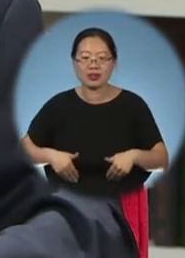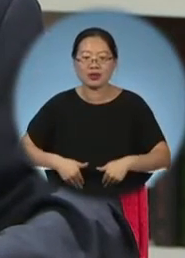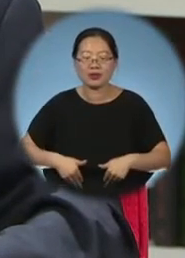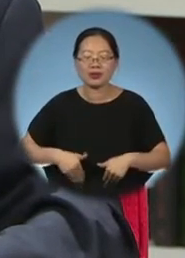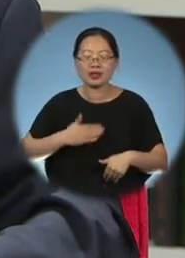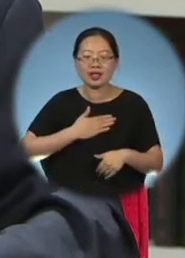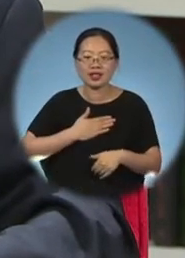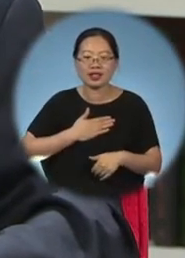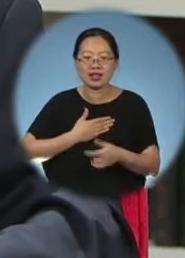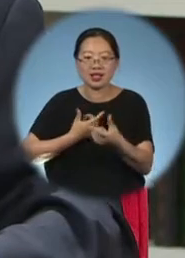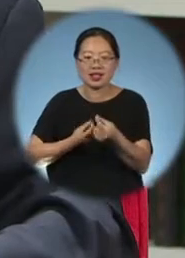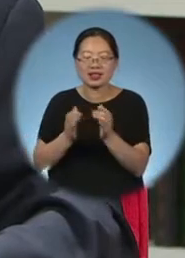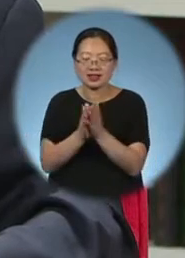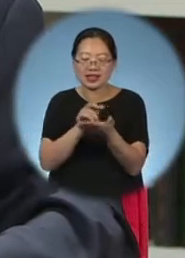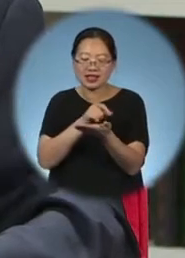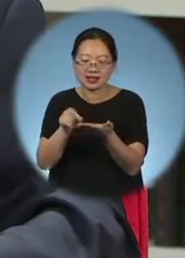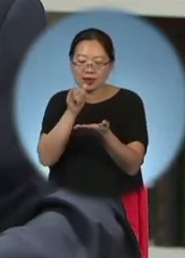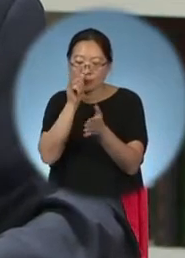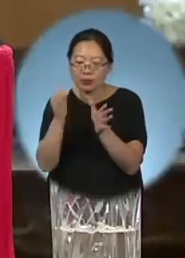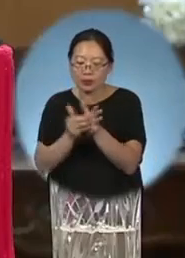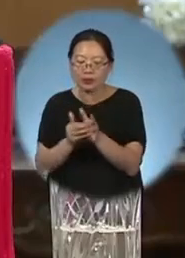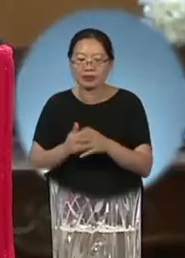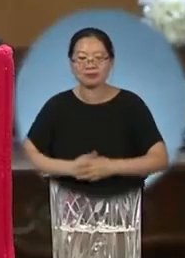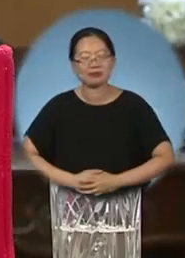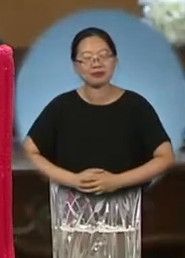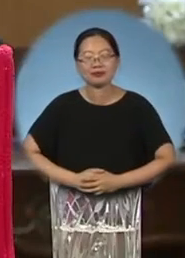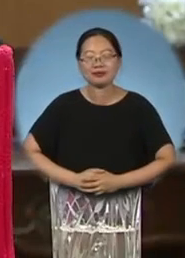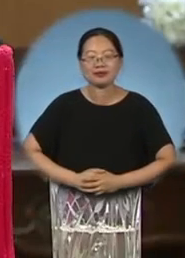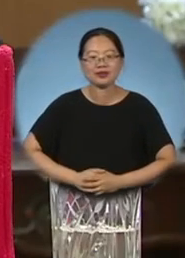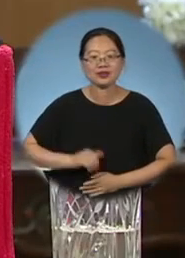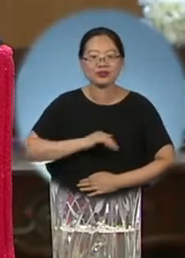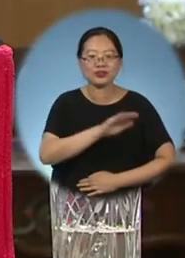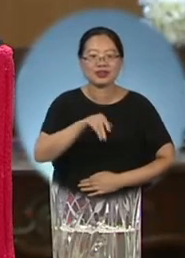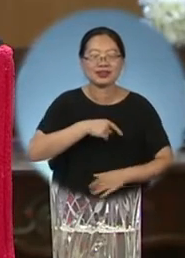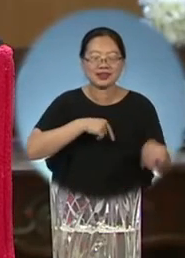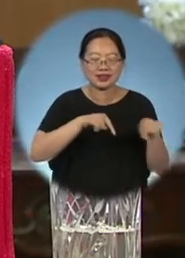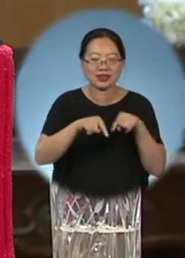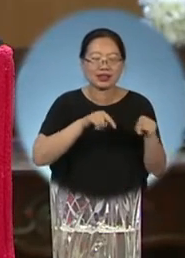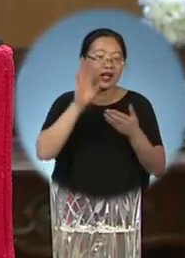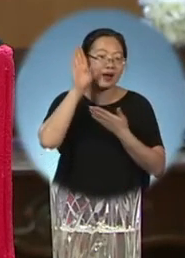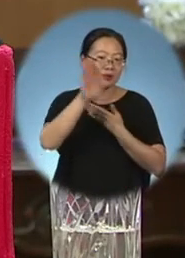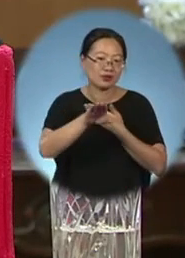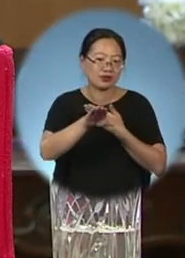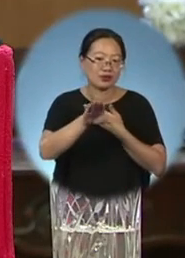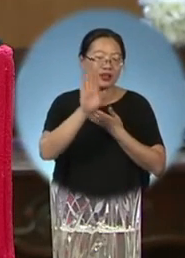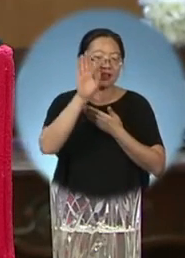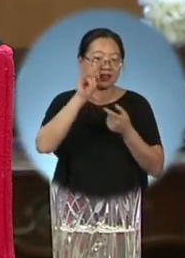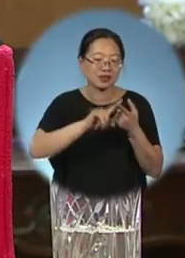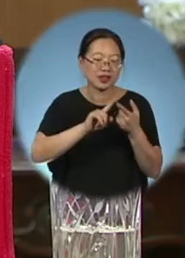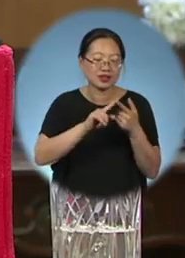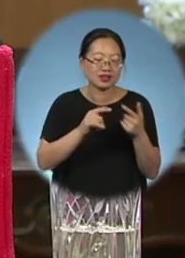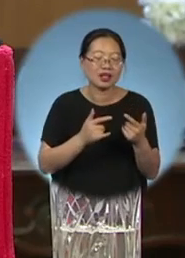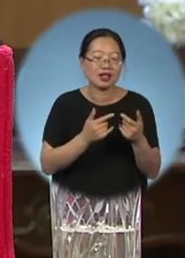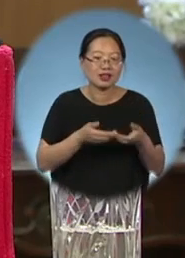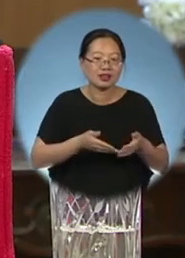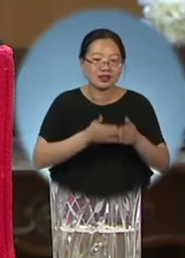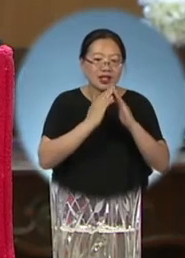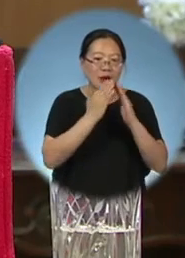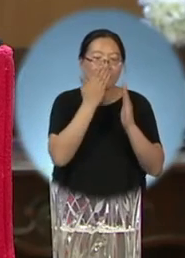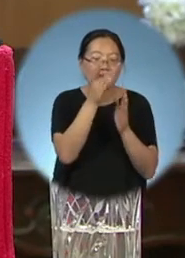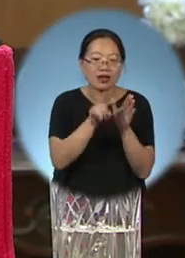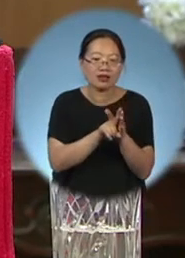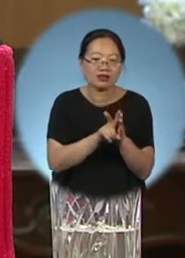하고 제가 그런 책을 썼습니다. 네. 또 우리 정치, 우리 앞으로의 미래를 또 개척하기 위해서도